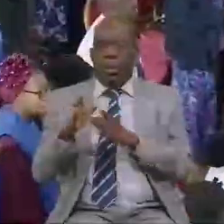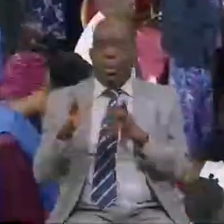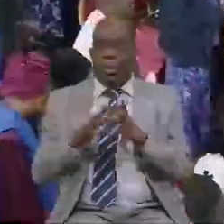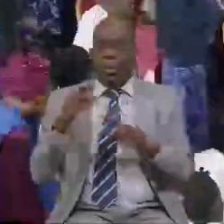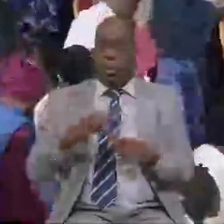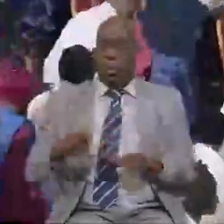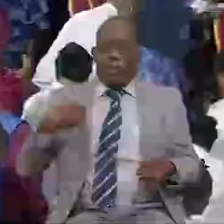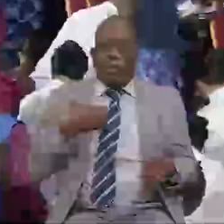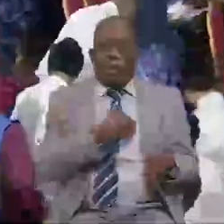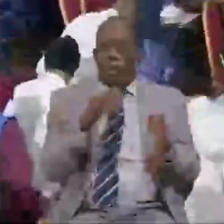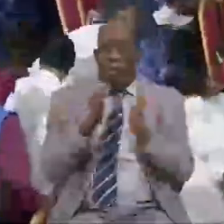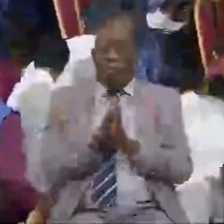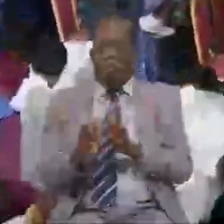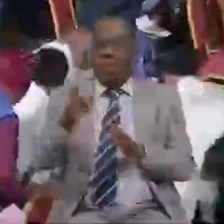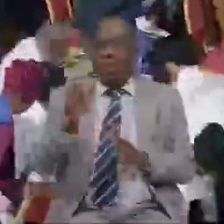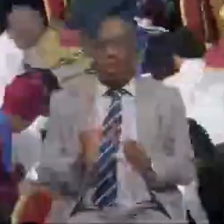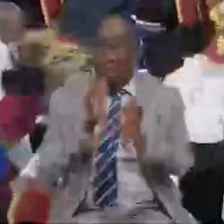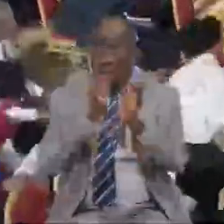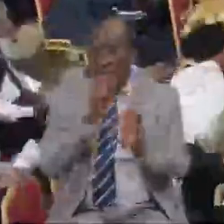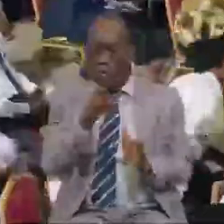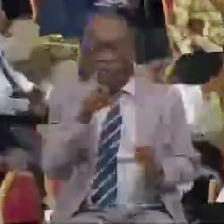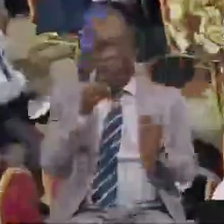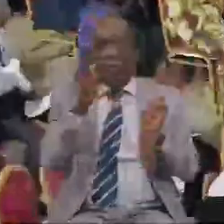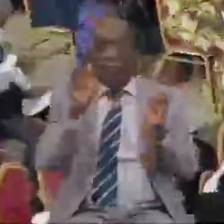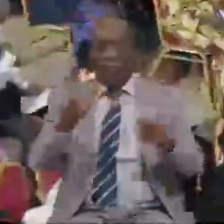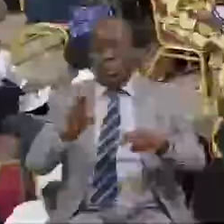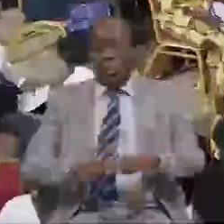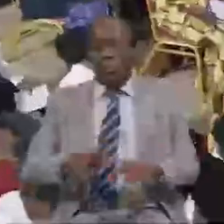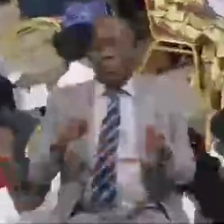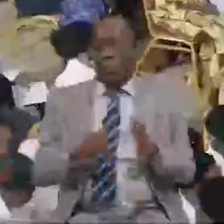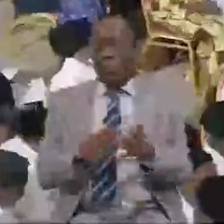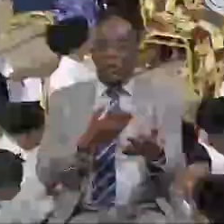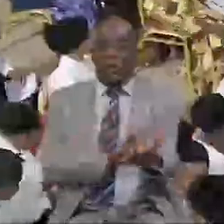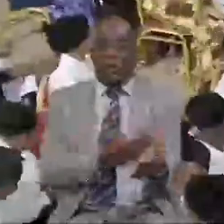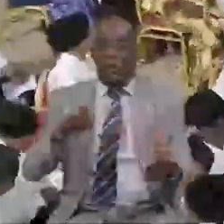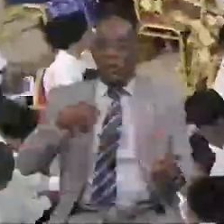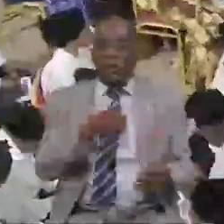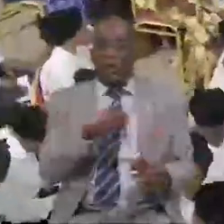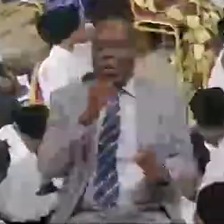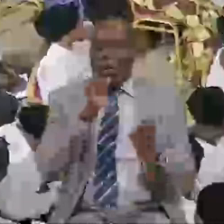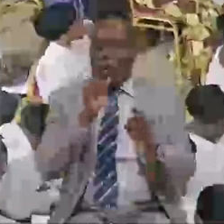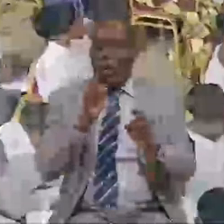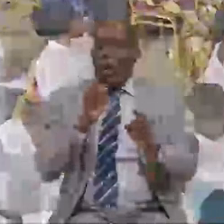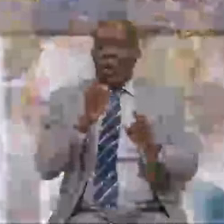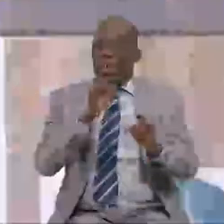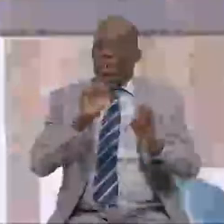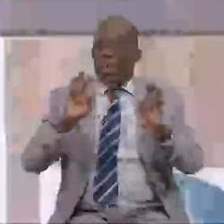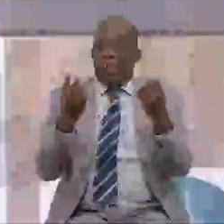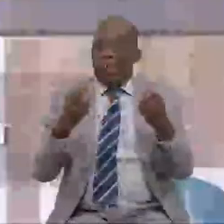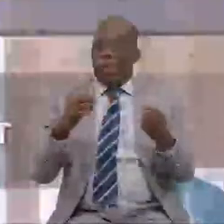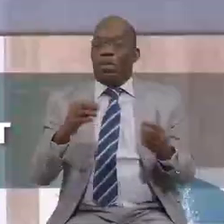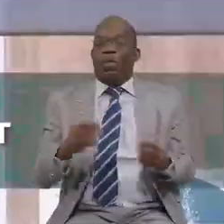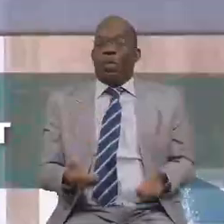Que Dieu bénisse, vous pouvez vous asseoir. Ce matin, nous considérons lever et réveiller